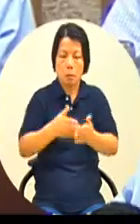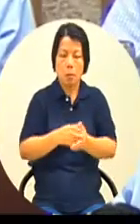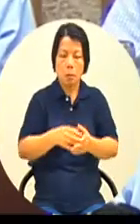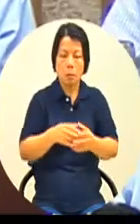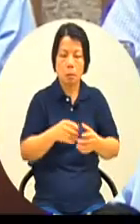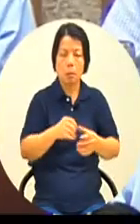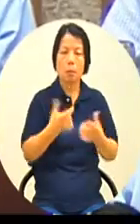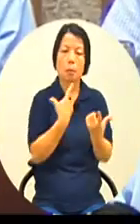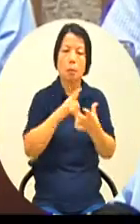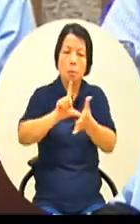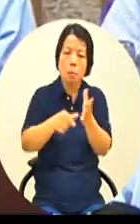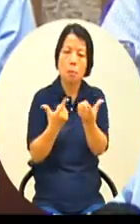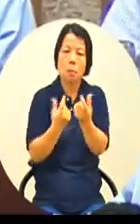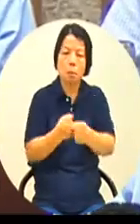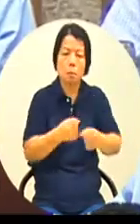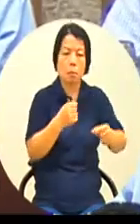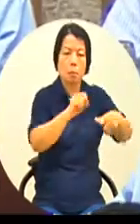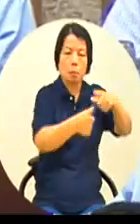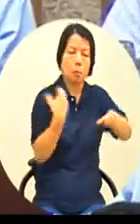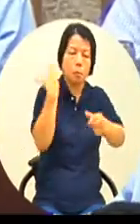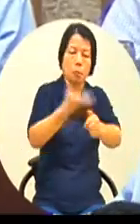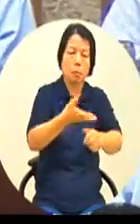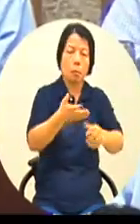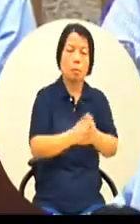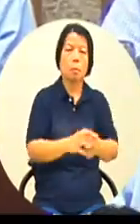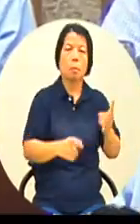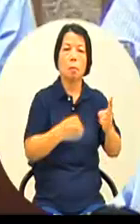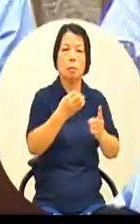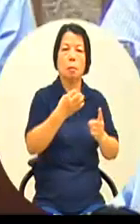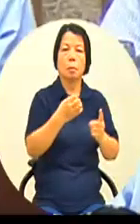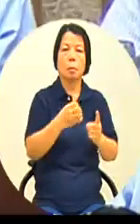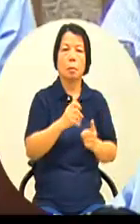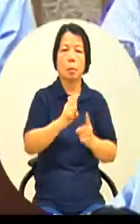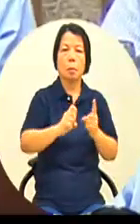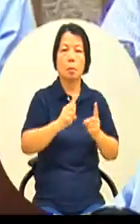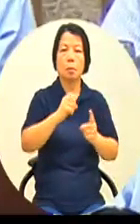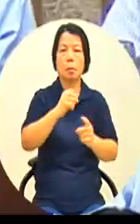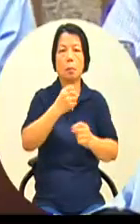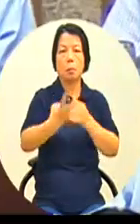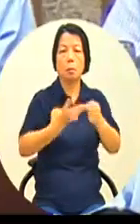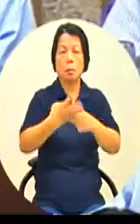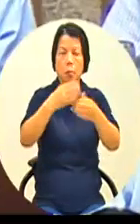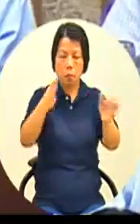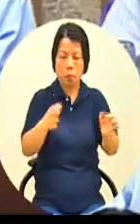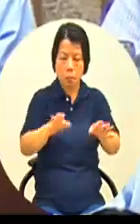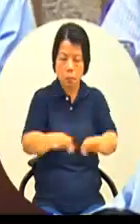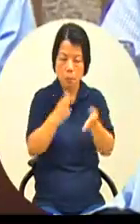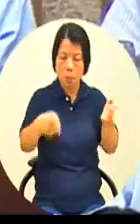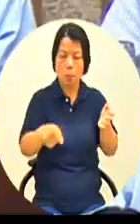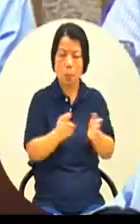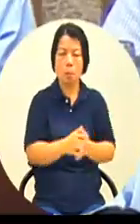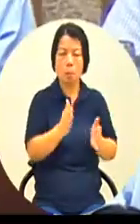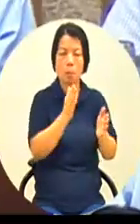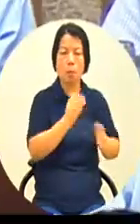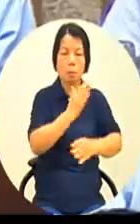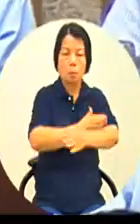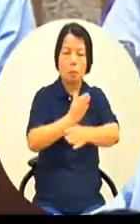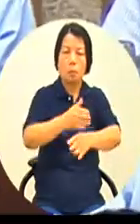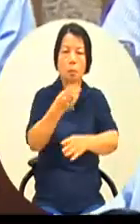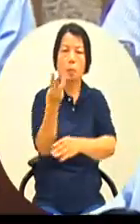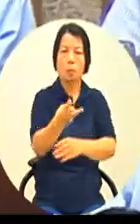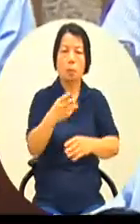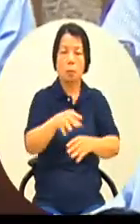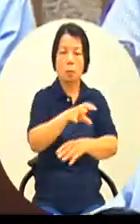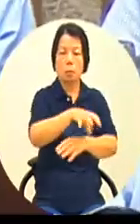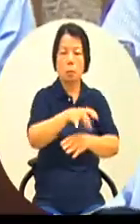工。啊，所以110年的时候，咱就开始塞啊吼。啊塞，咱初步因为咱这里底有三段，一个是迄个吉林，